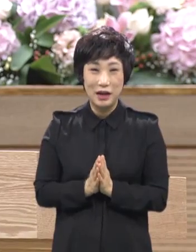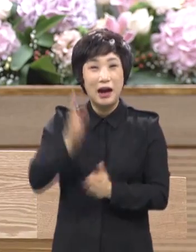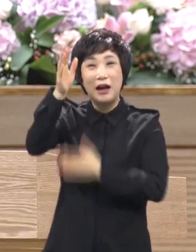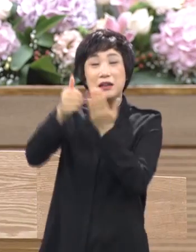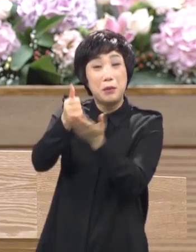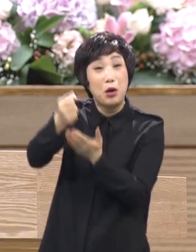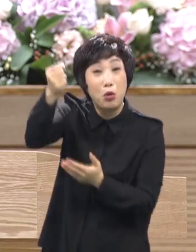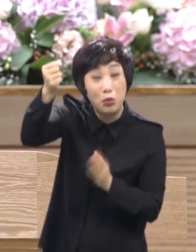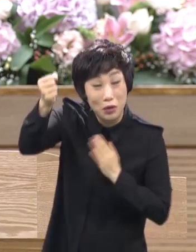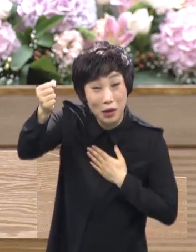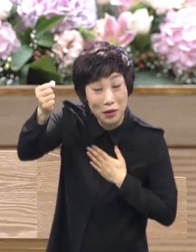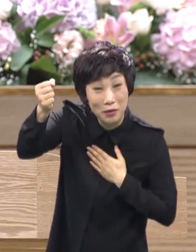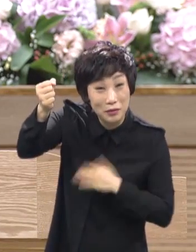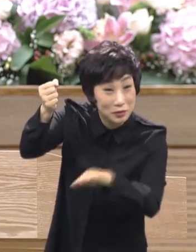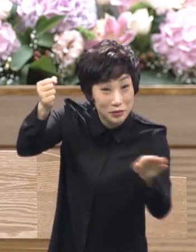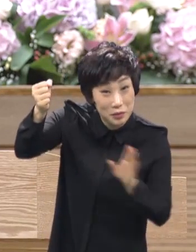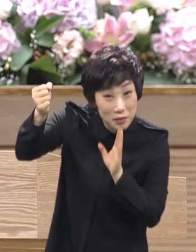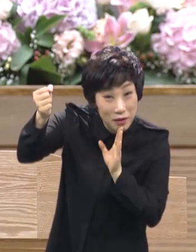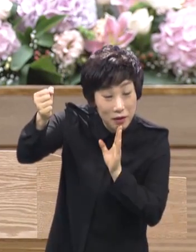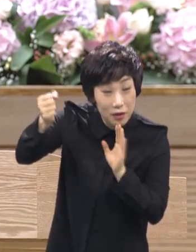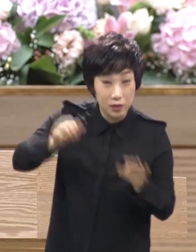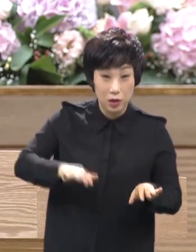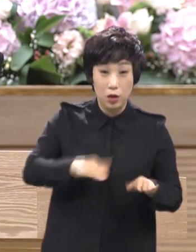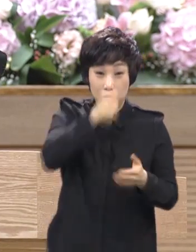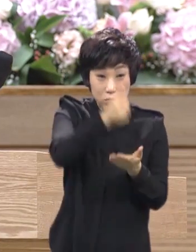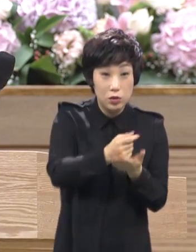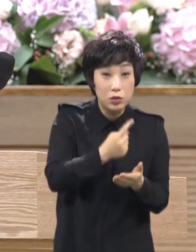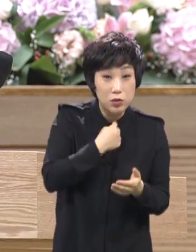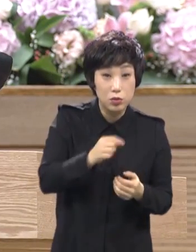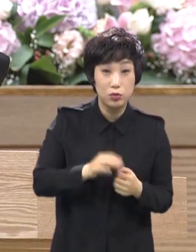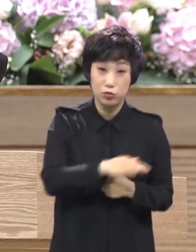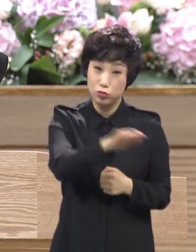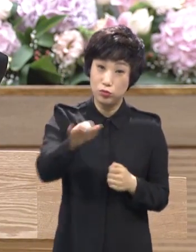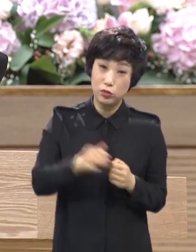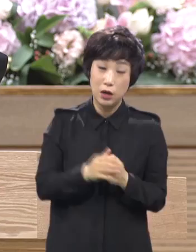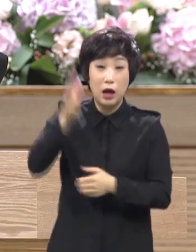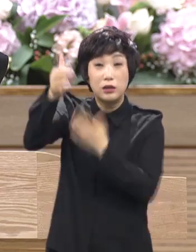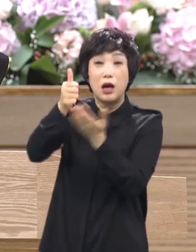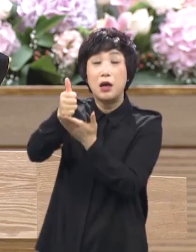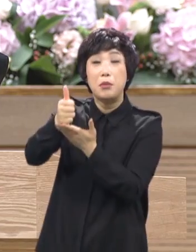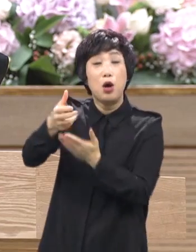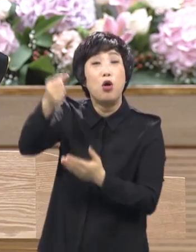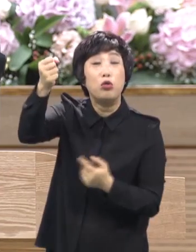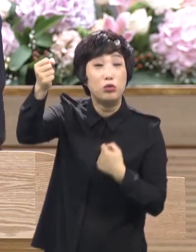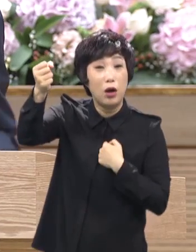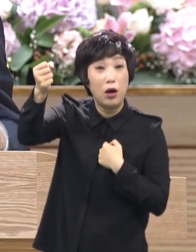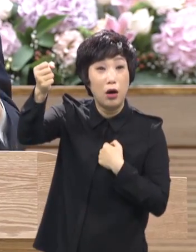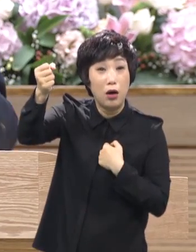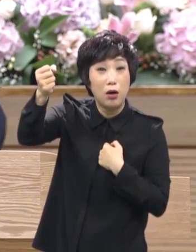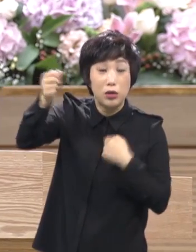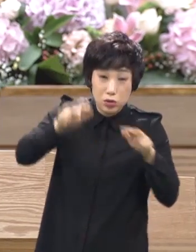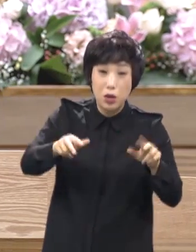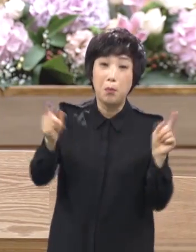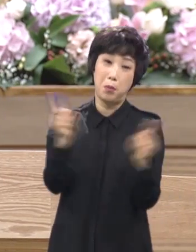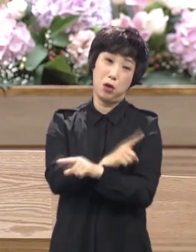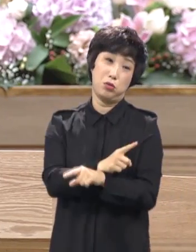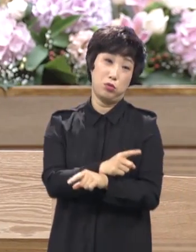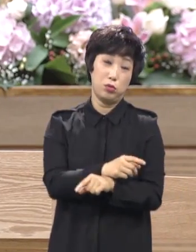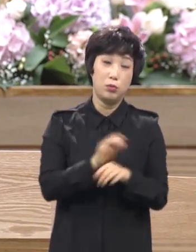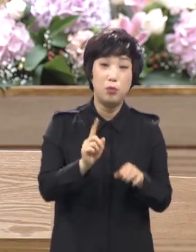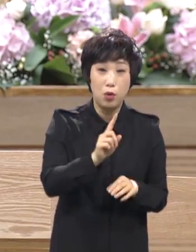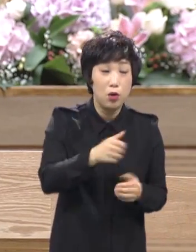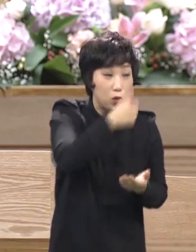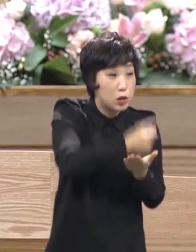하나님의 것인데 죄를 범함으로 말미암아 하나님의 소유에서 죄를 짓는